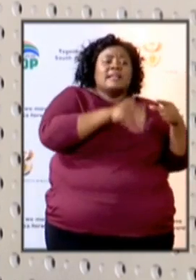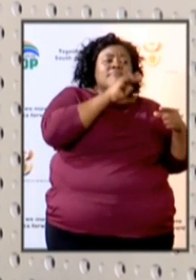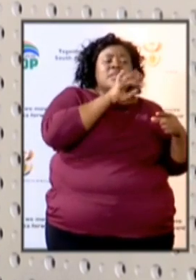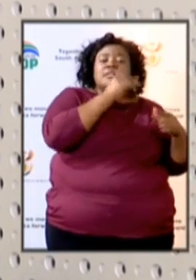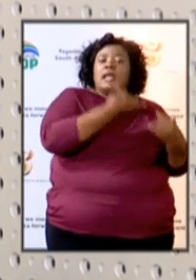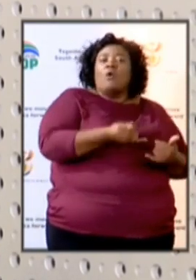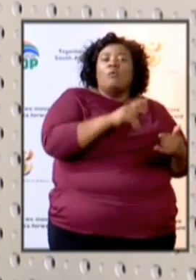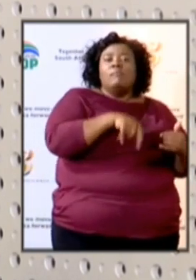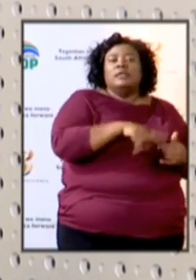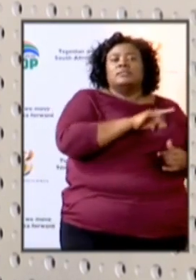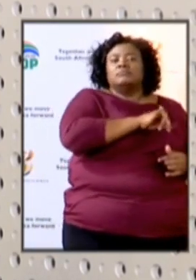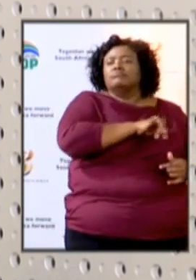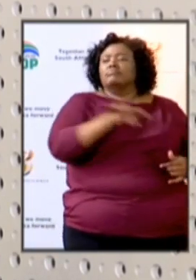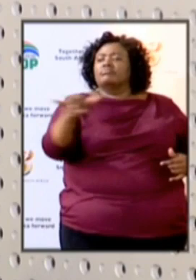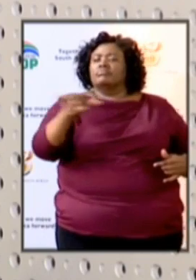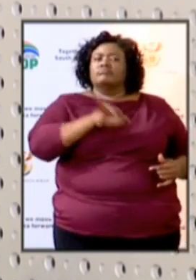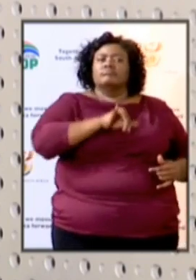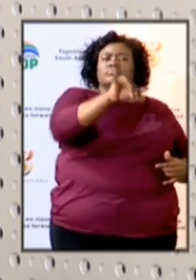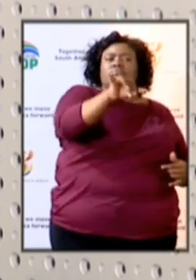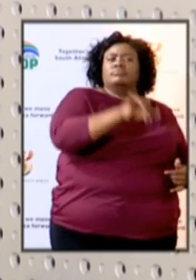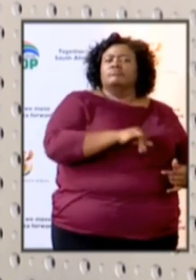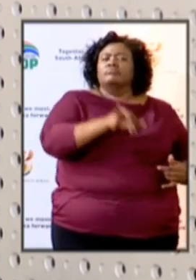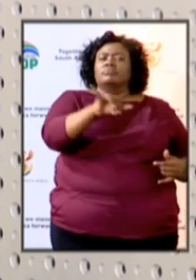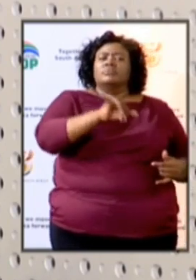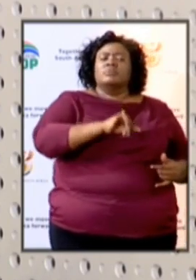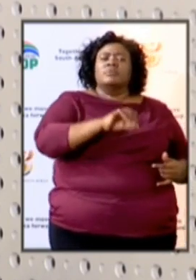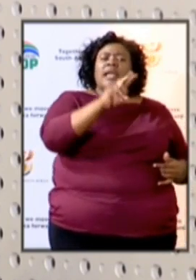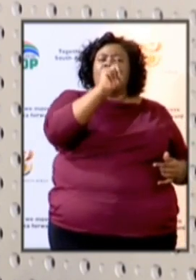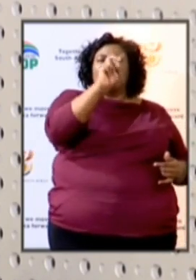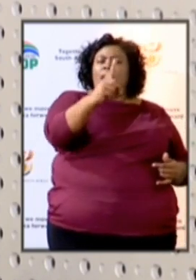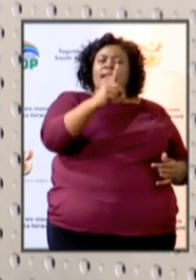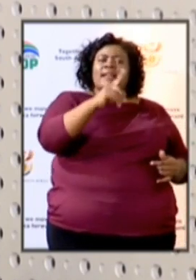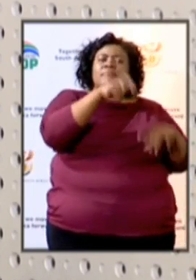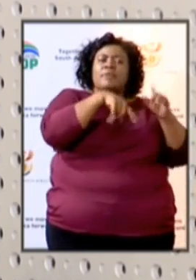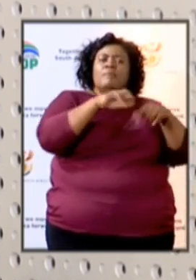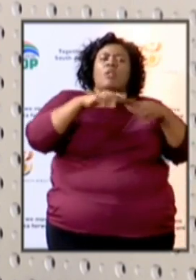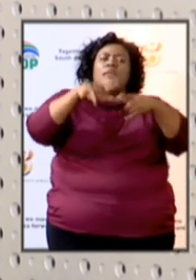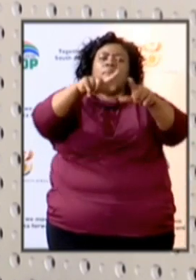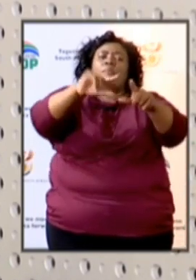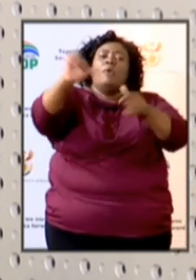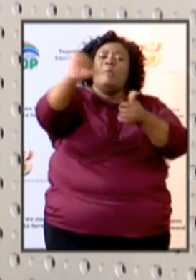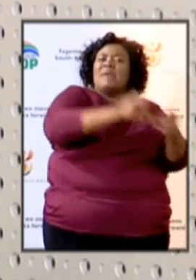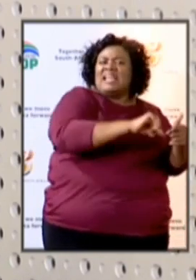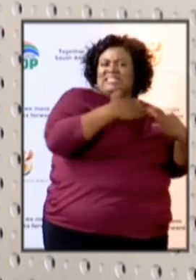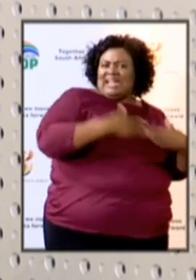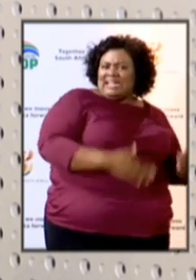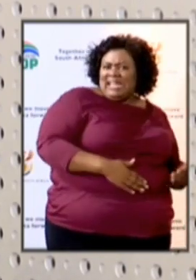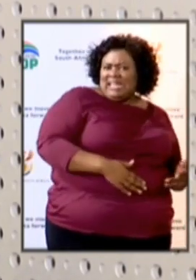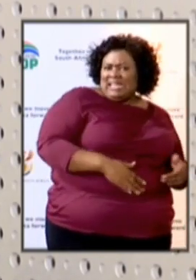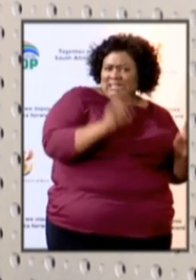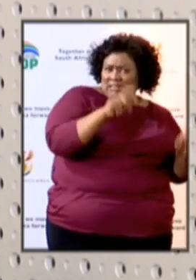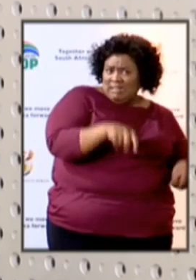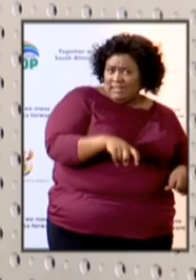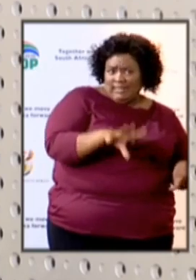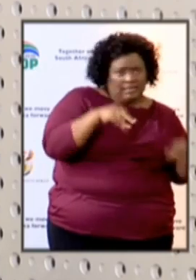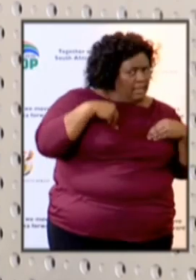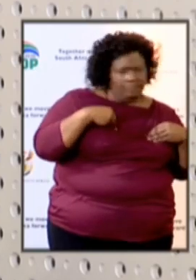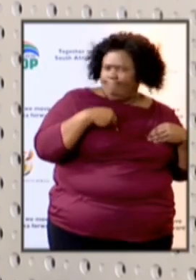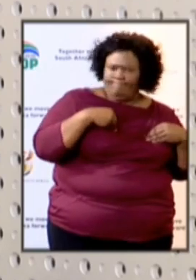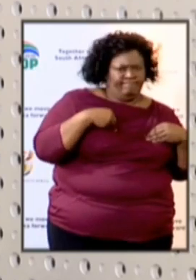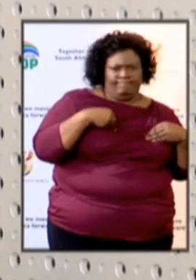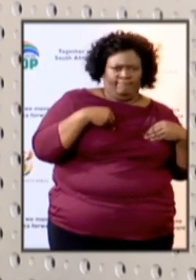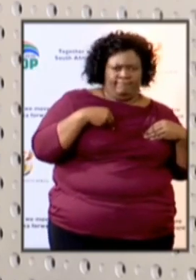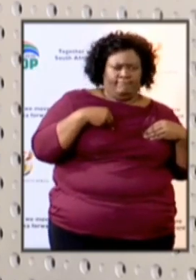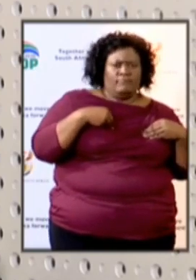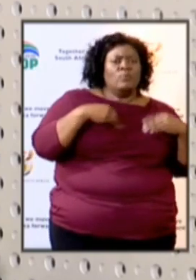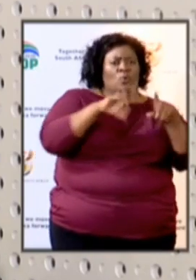kufanele uN1 agcwale abantu abaye eLimpopo abazobuya ngesonto akukho lokho N3 awukwazi